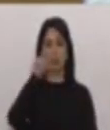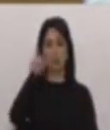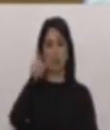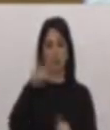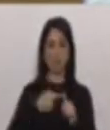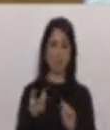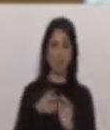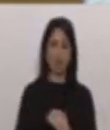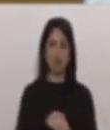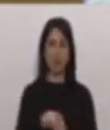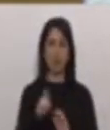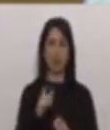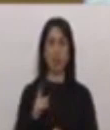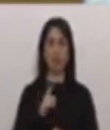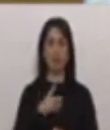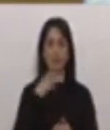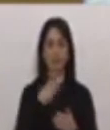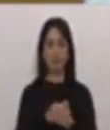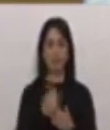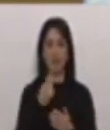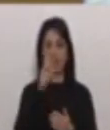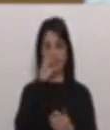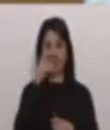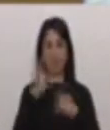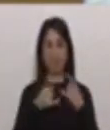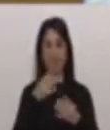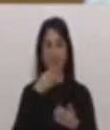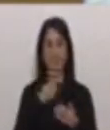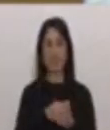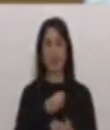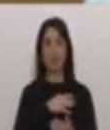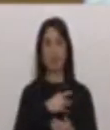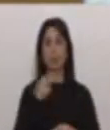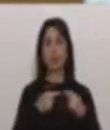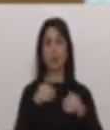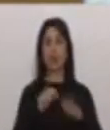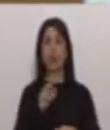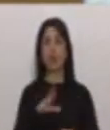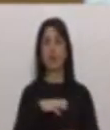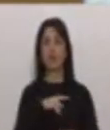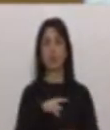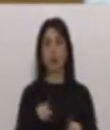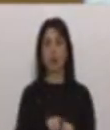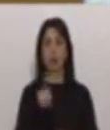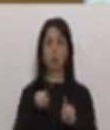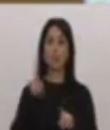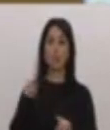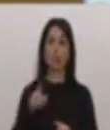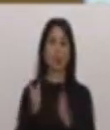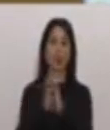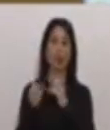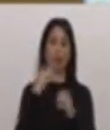ჩათვლით, როგორც დაველოდეთ საკუთრივ ერთი ცნობილი ტელევიზიის საკუთრებაზე დავის გადაწყვეტას, თუმცა ზოგიერთები არც